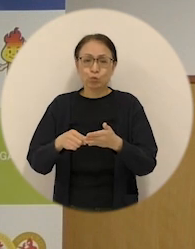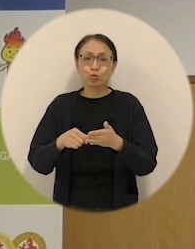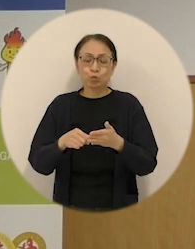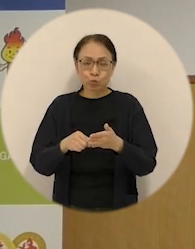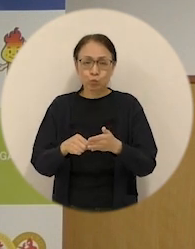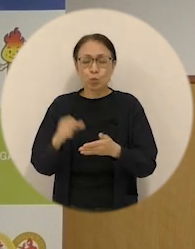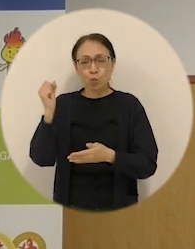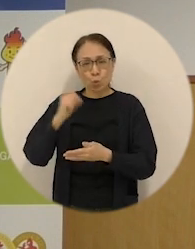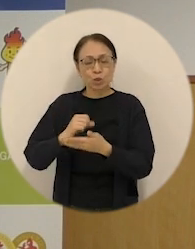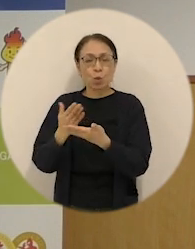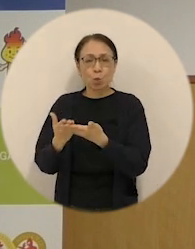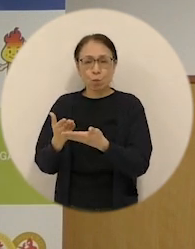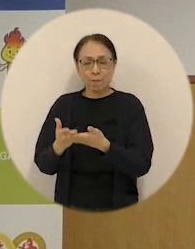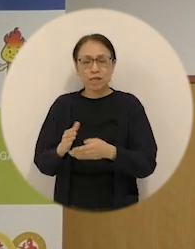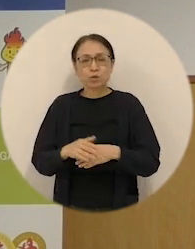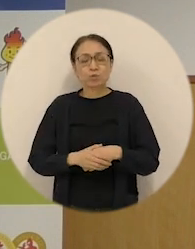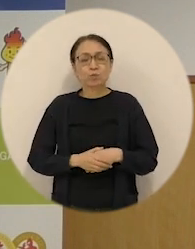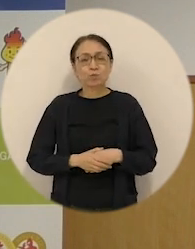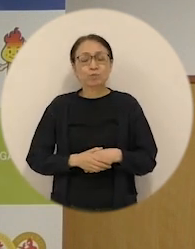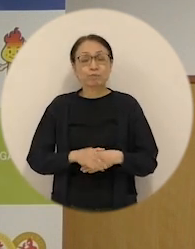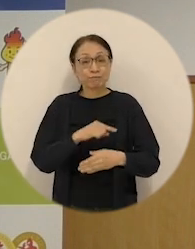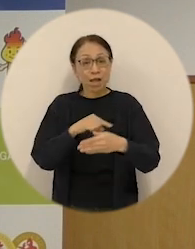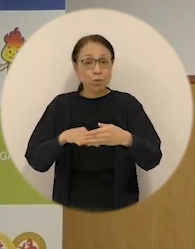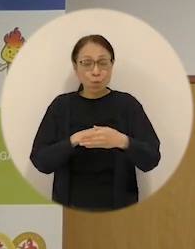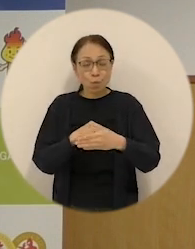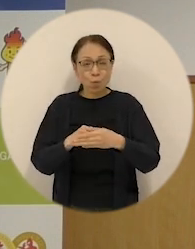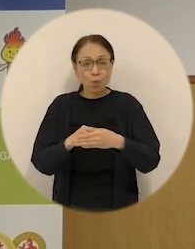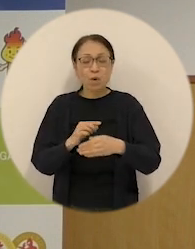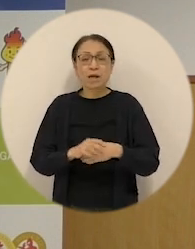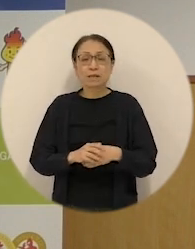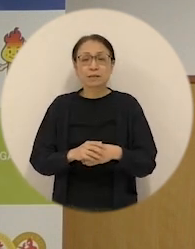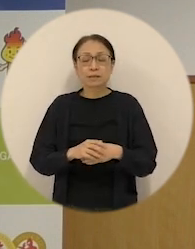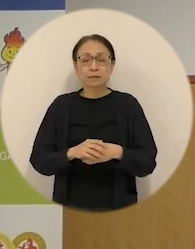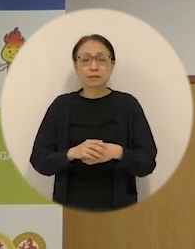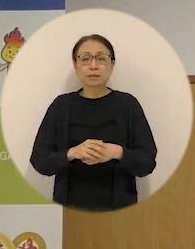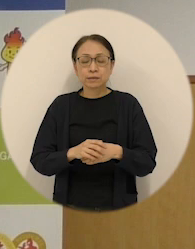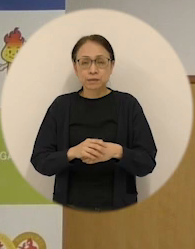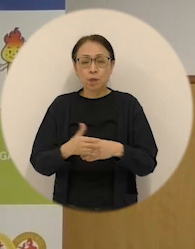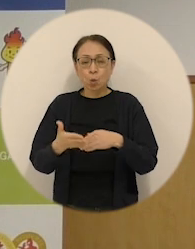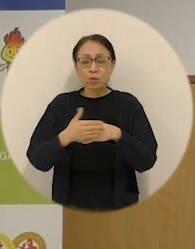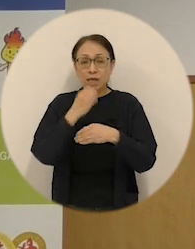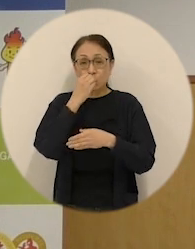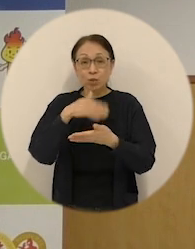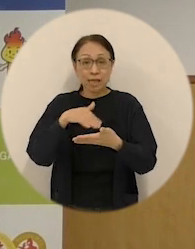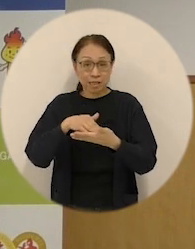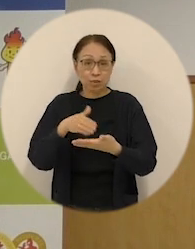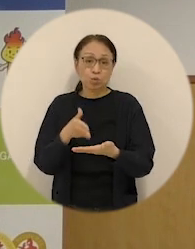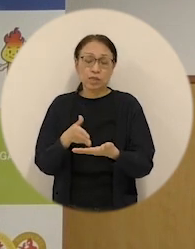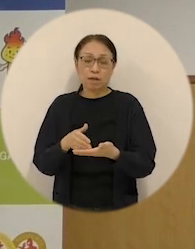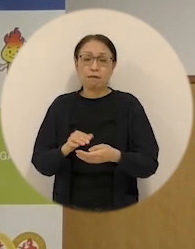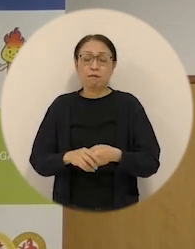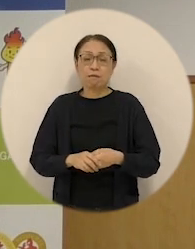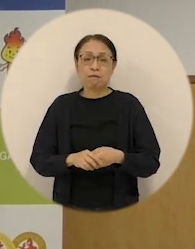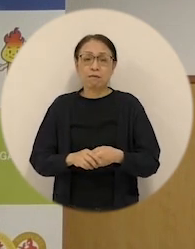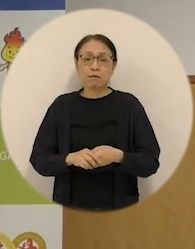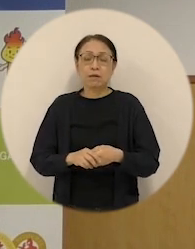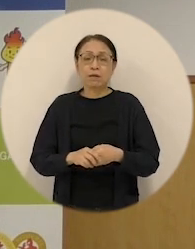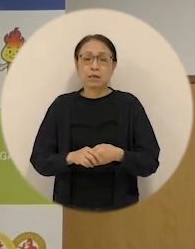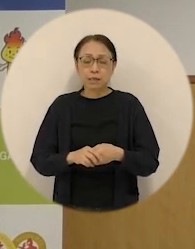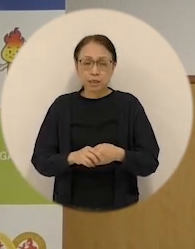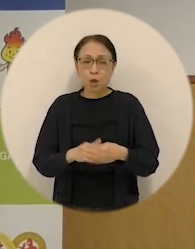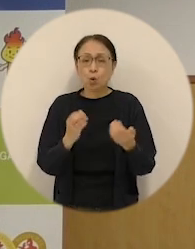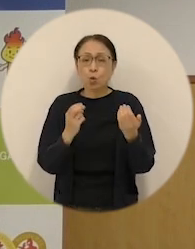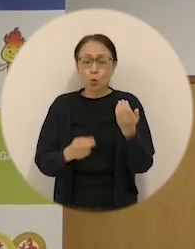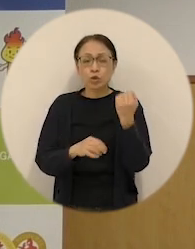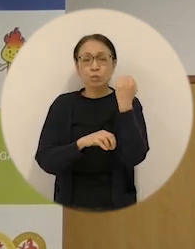が、専決処分いたしました案件は専決第2号の補正予算についてであり、地方自治法の規